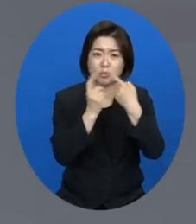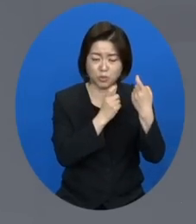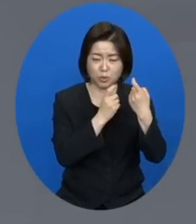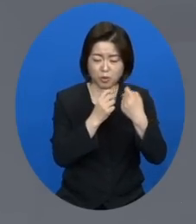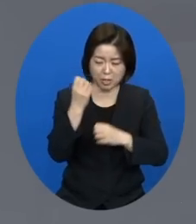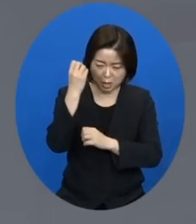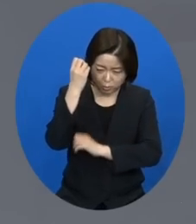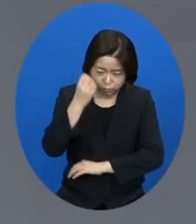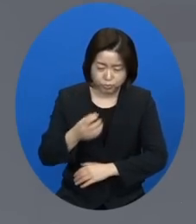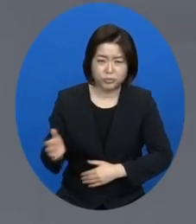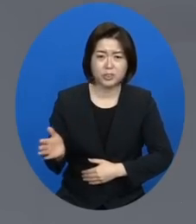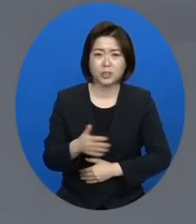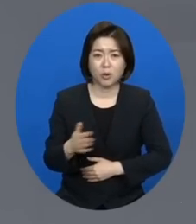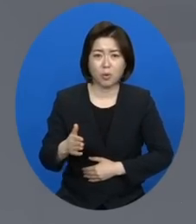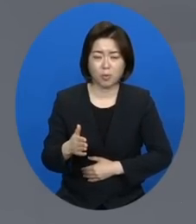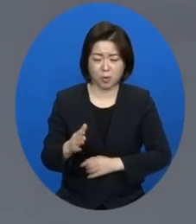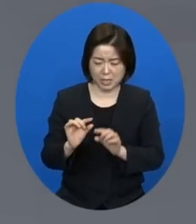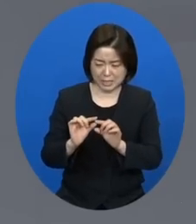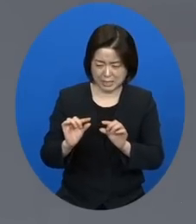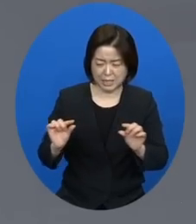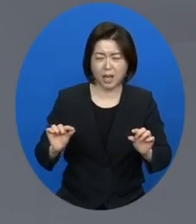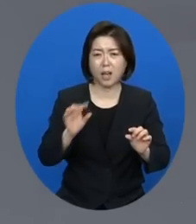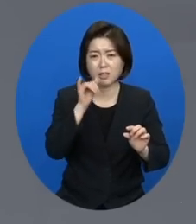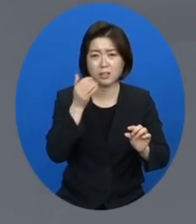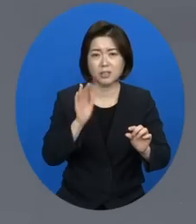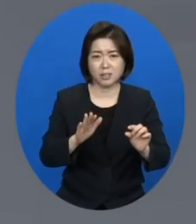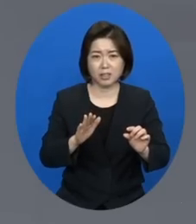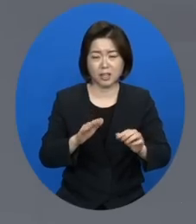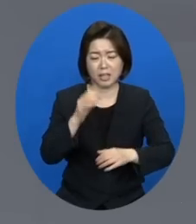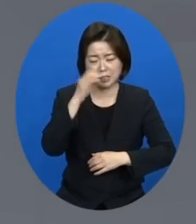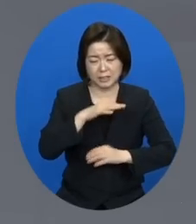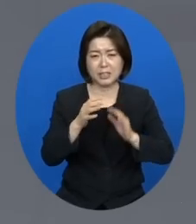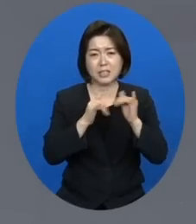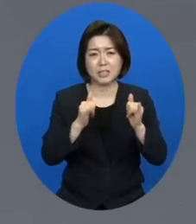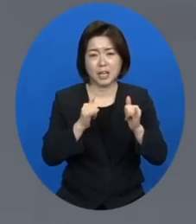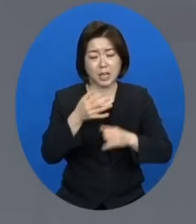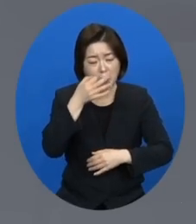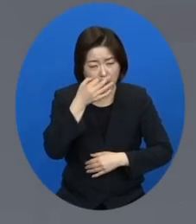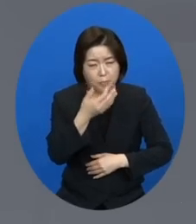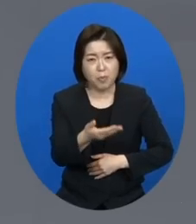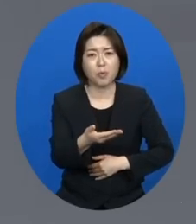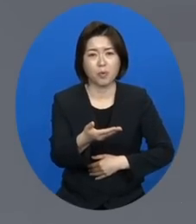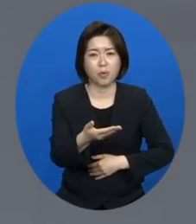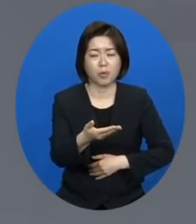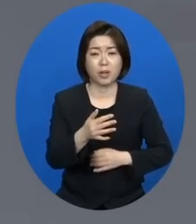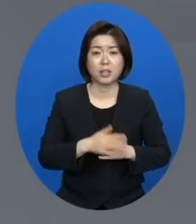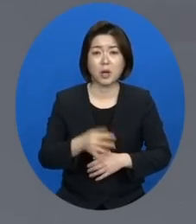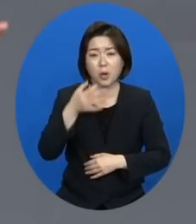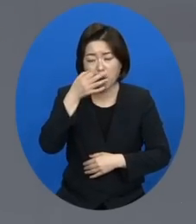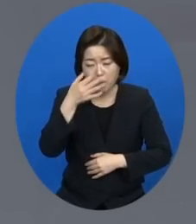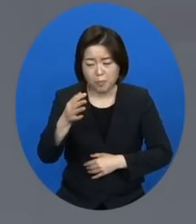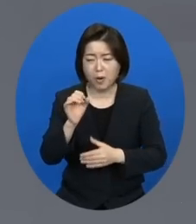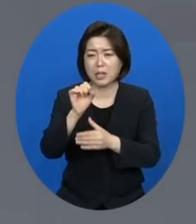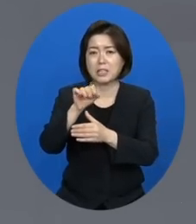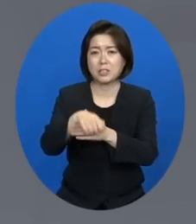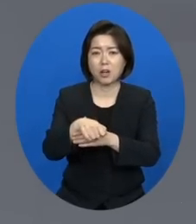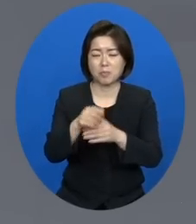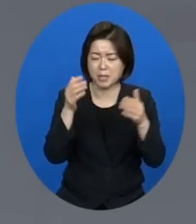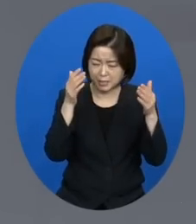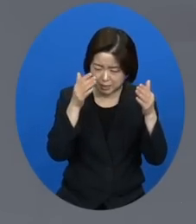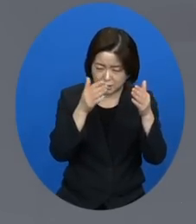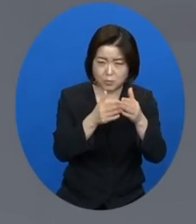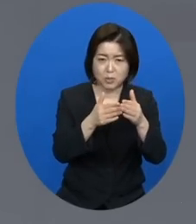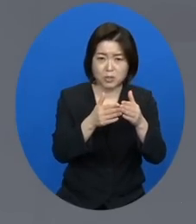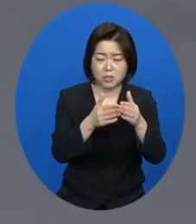뿌리는 없거나 너무 얕은데 그저 사람들에게 이렇게 보이고자 그냥 보이는 열매에 집착해서